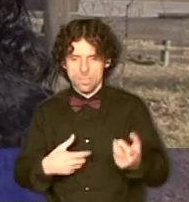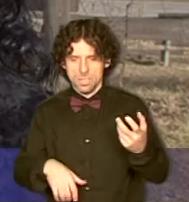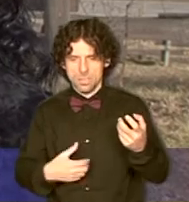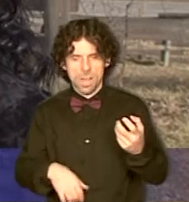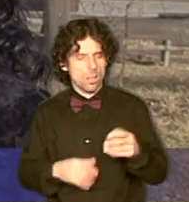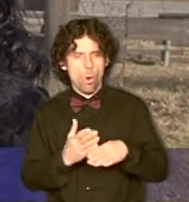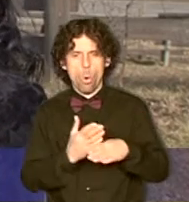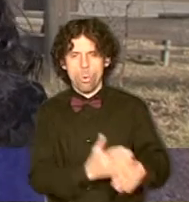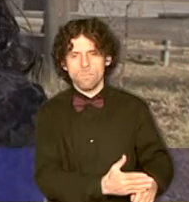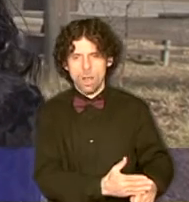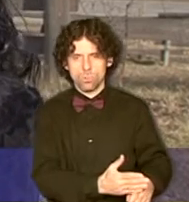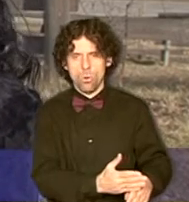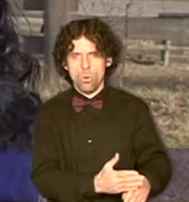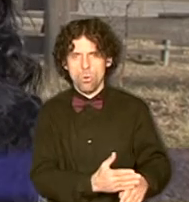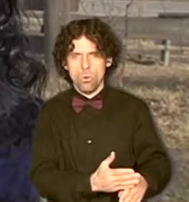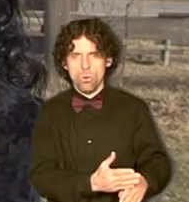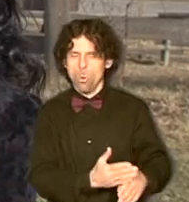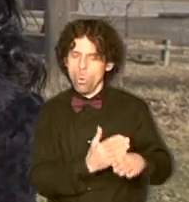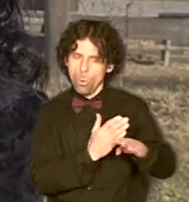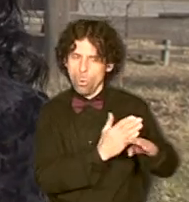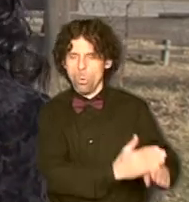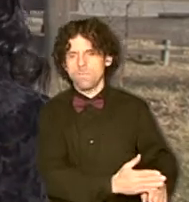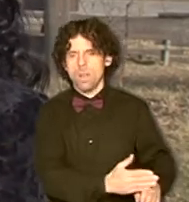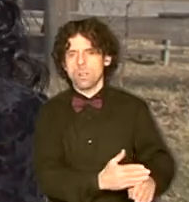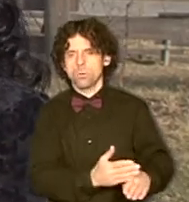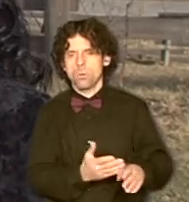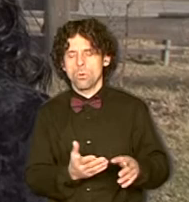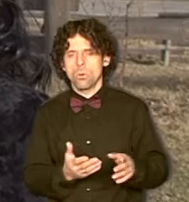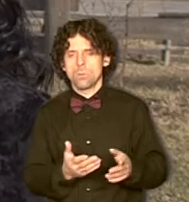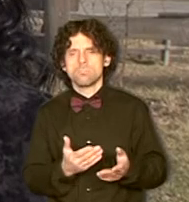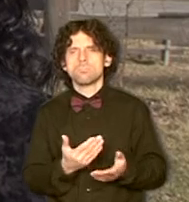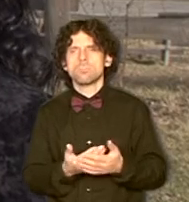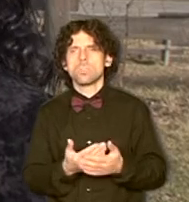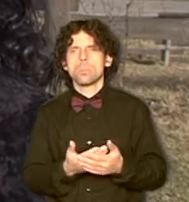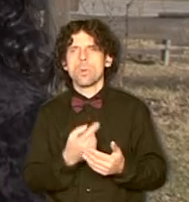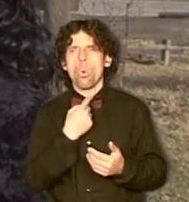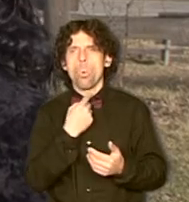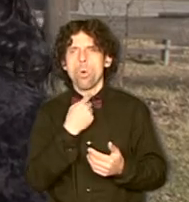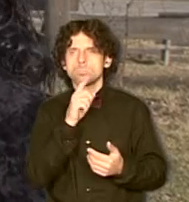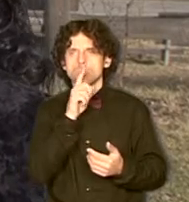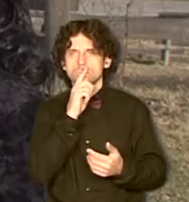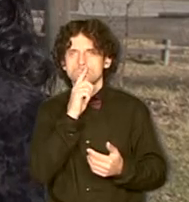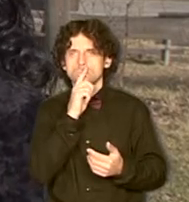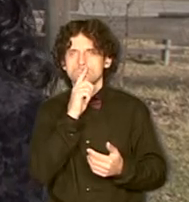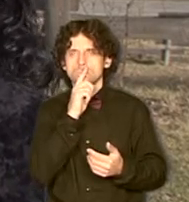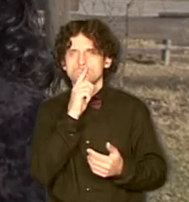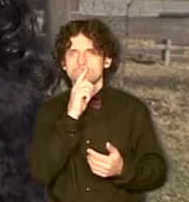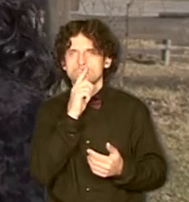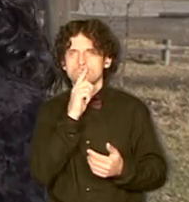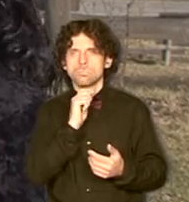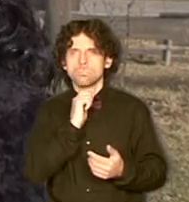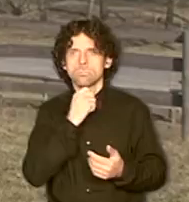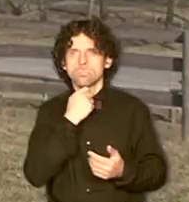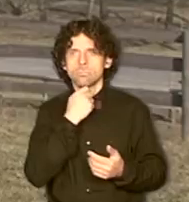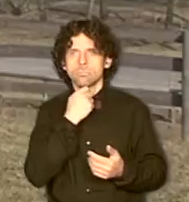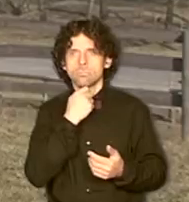Chowano je przede wszystkim do futerałów, zakopywano w ziemi, tak żeby oddać się wszystkim czynnościom związanom